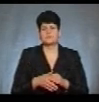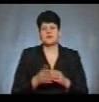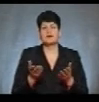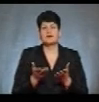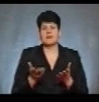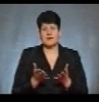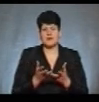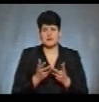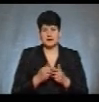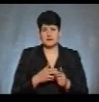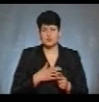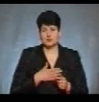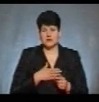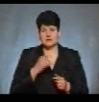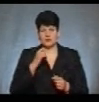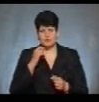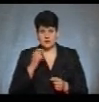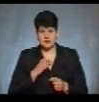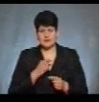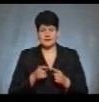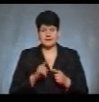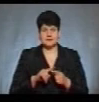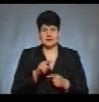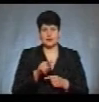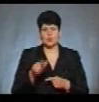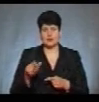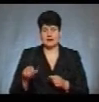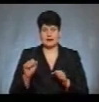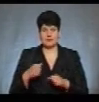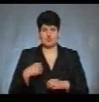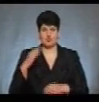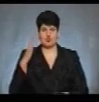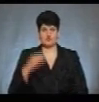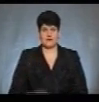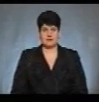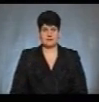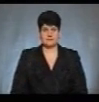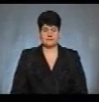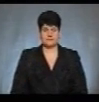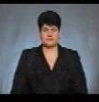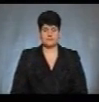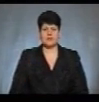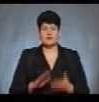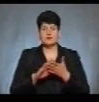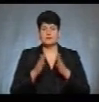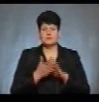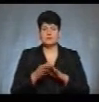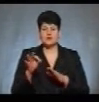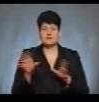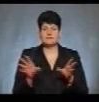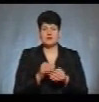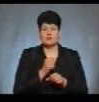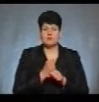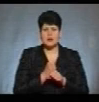яка кількість у нас в Україні цих людей, які можуть голосувати. Меморандум про співпрацю у сприянні